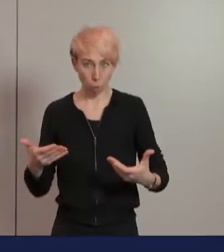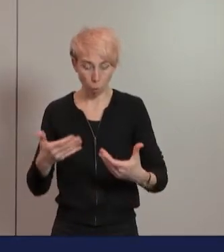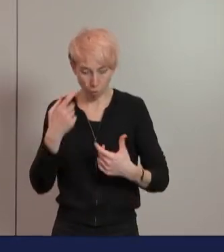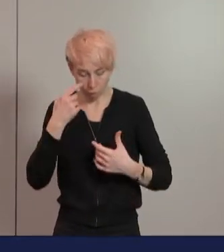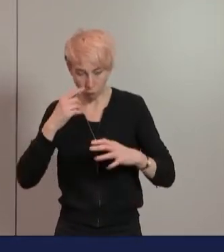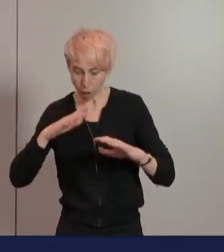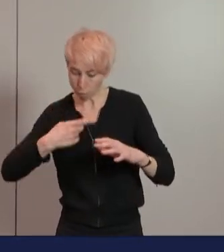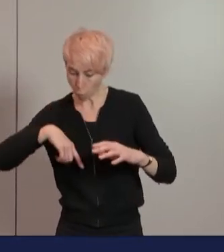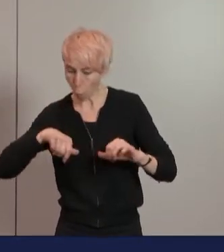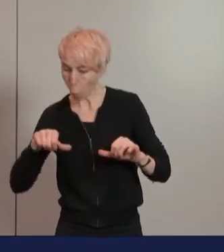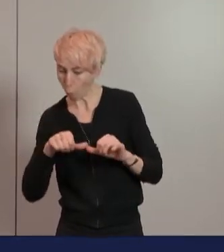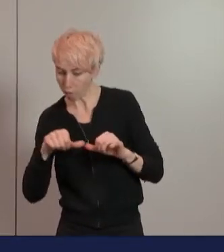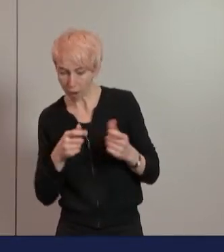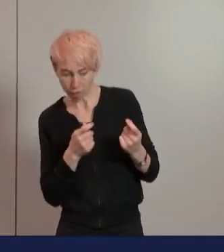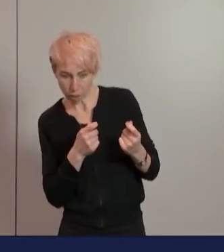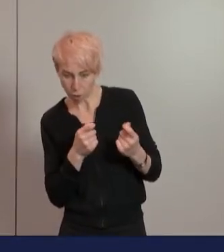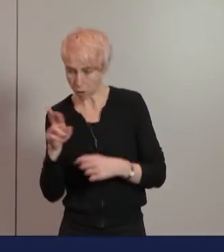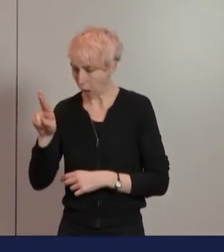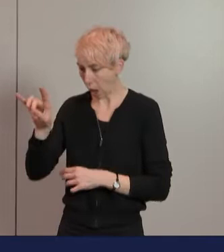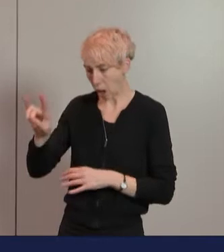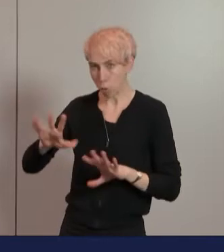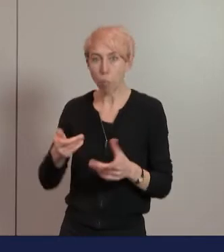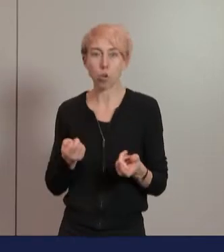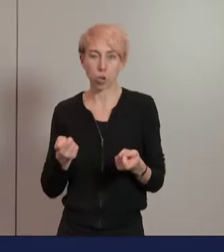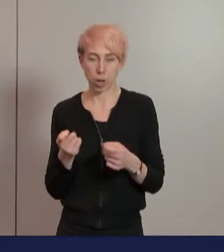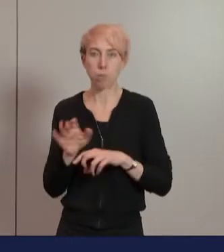matière financière et de ressources humaines.